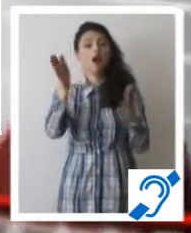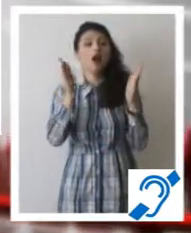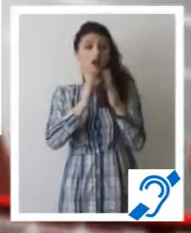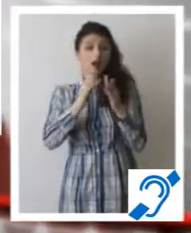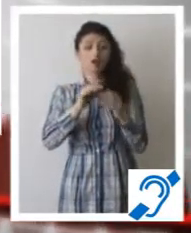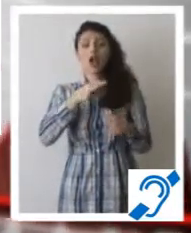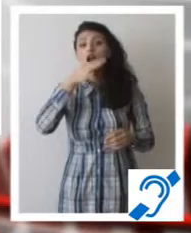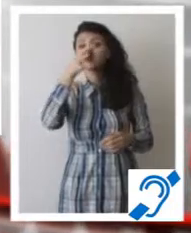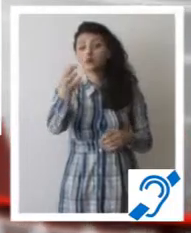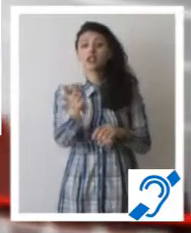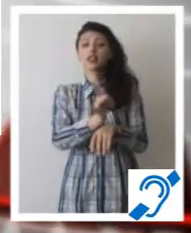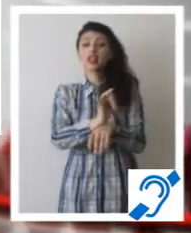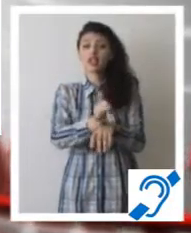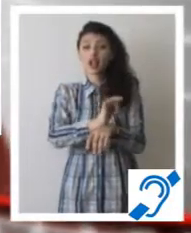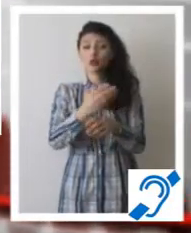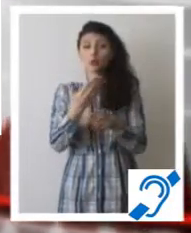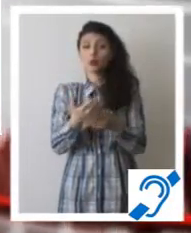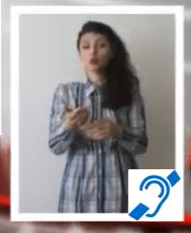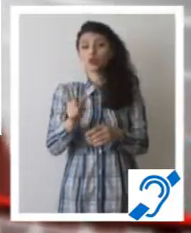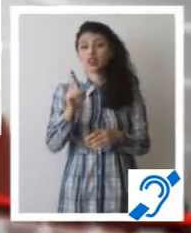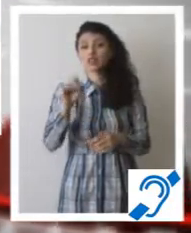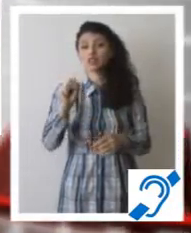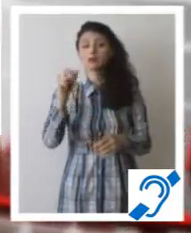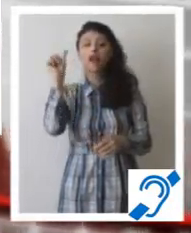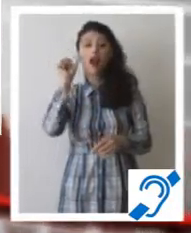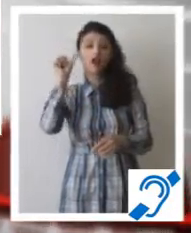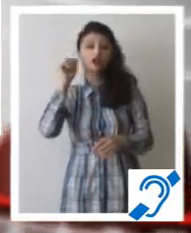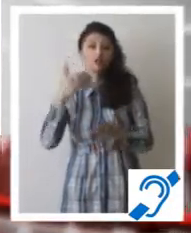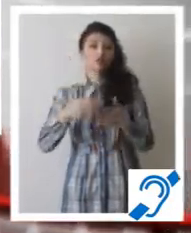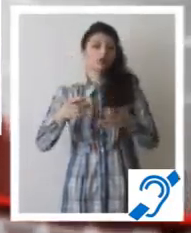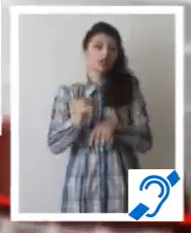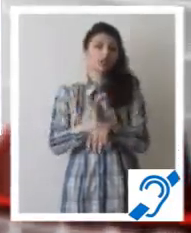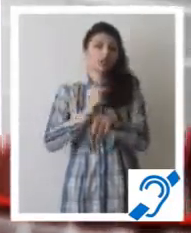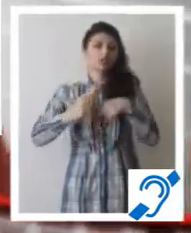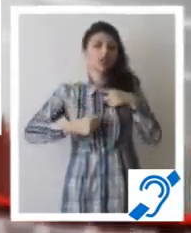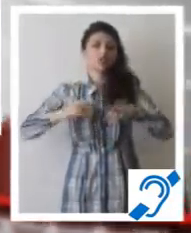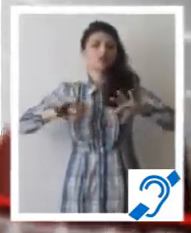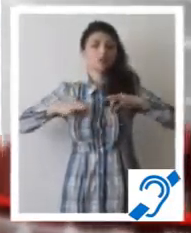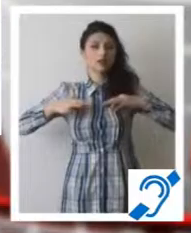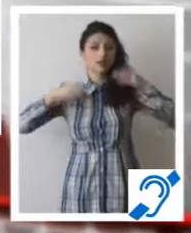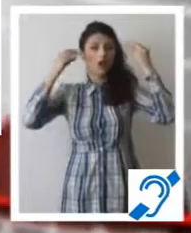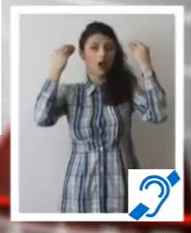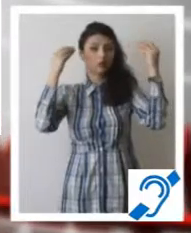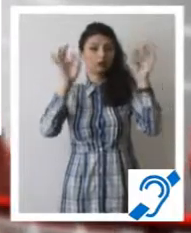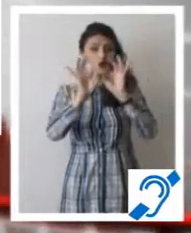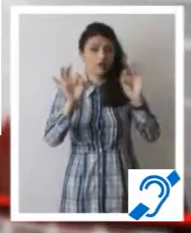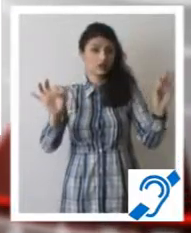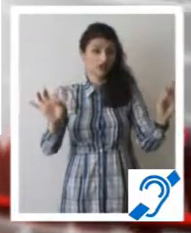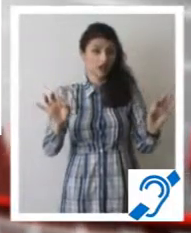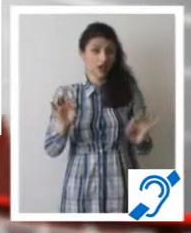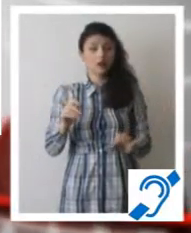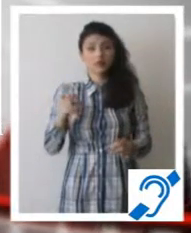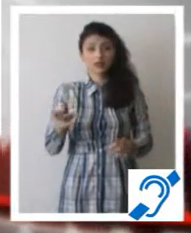care directorul DSP Argeș, Sorina Honțaru, l-a transmis medicilor de familie. Decizia a fost comunicată și în mod oficial. DSP